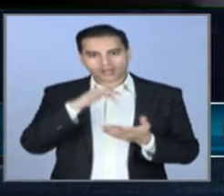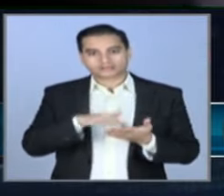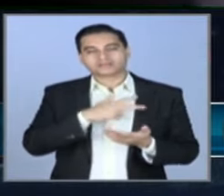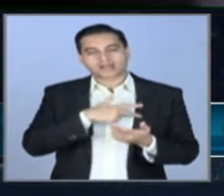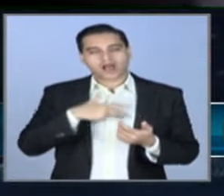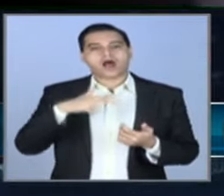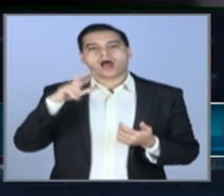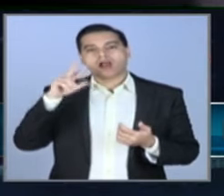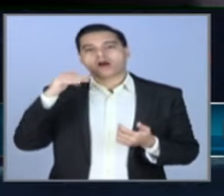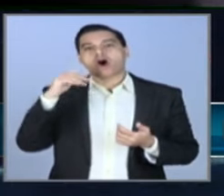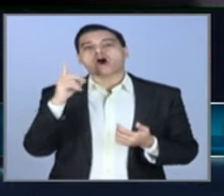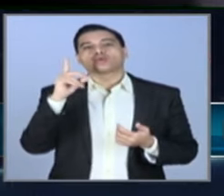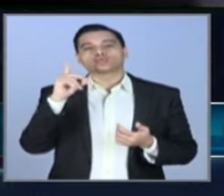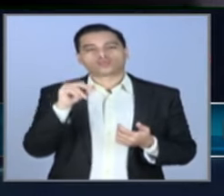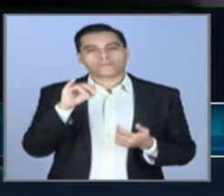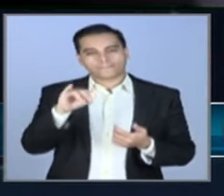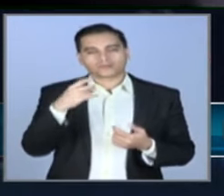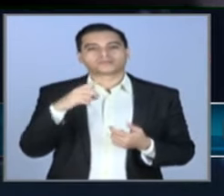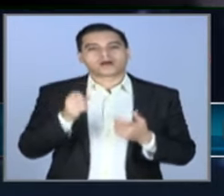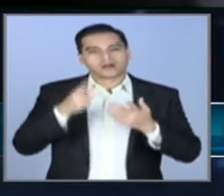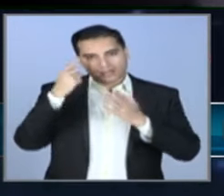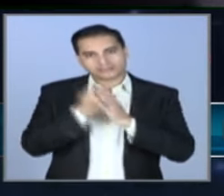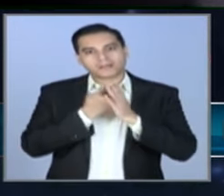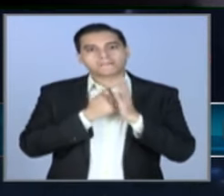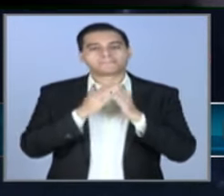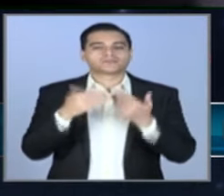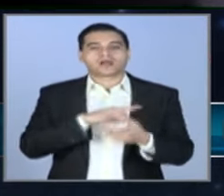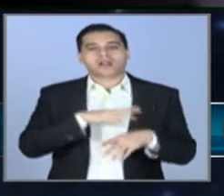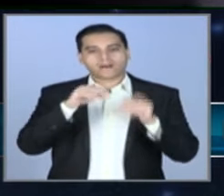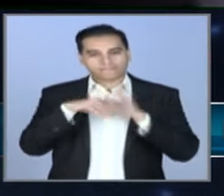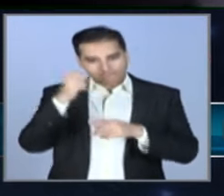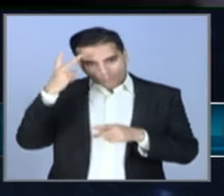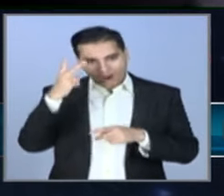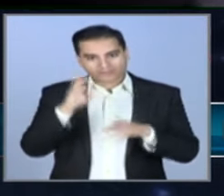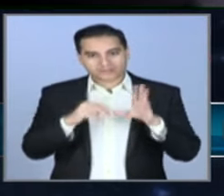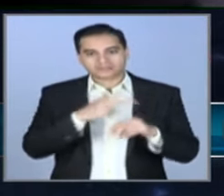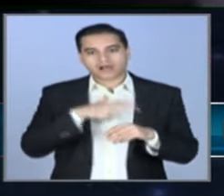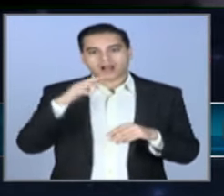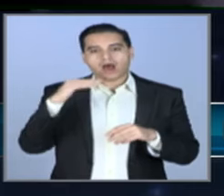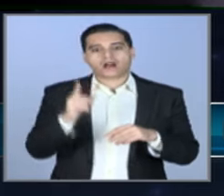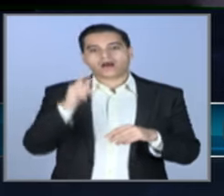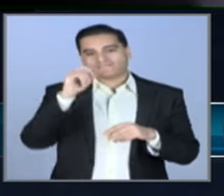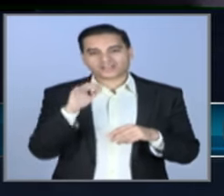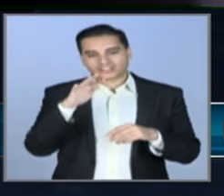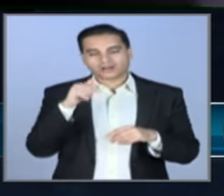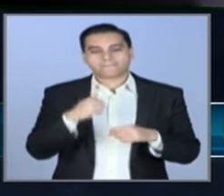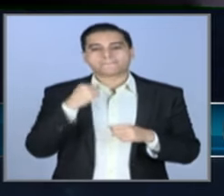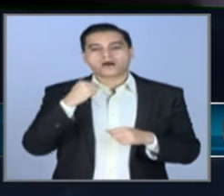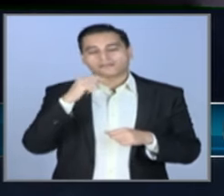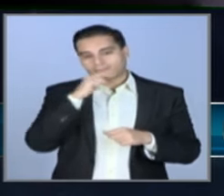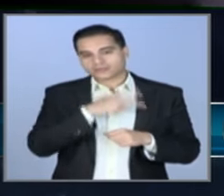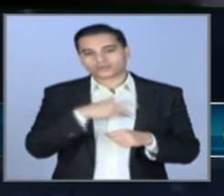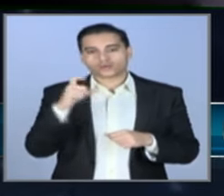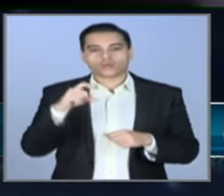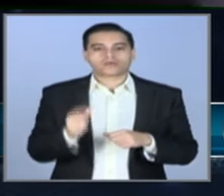خرطوم. صح. من هو الأديب المصري الراحل مؤلف رواية الحرافيش؟ طه حسين. غلط. ما هي الرياضة التي تحترفها البطلة المصرية